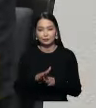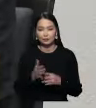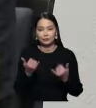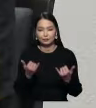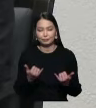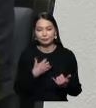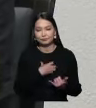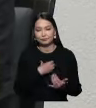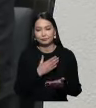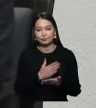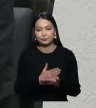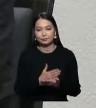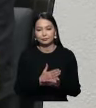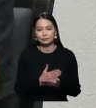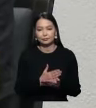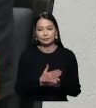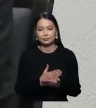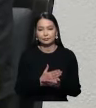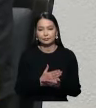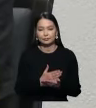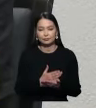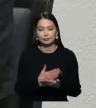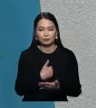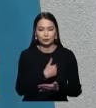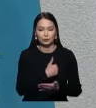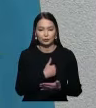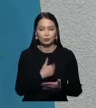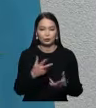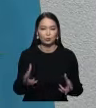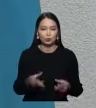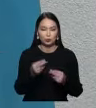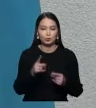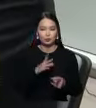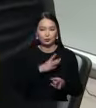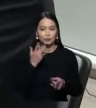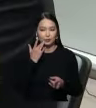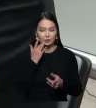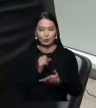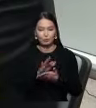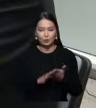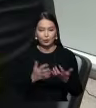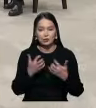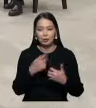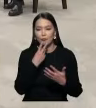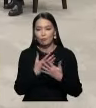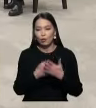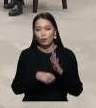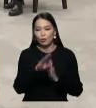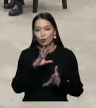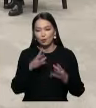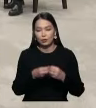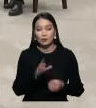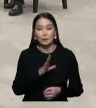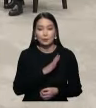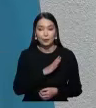наших двусторонних отношений, то они развиваются весьма успешно, практически по всем жизненно важным направлениям для нас. К слову, одним из